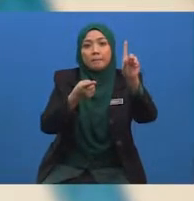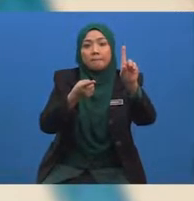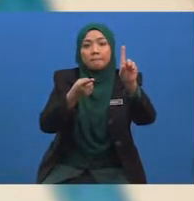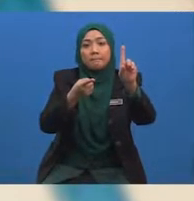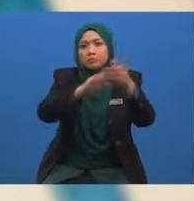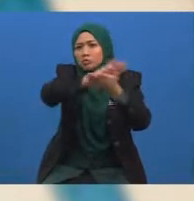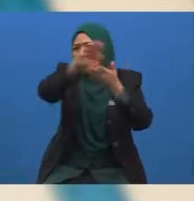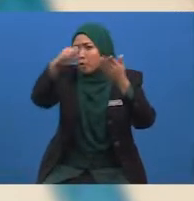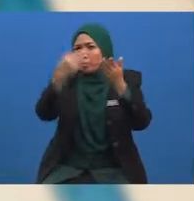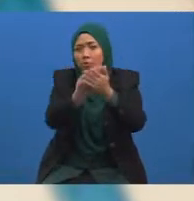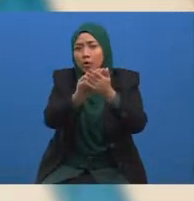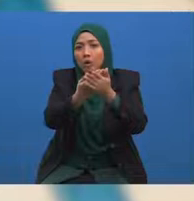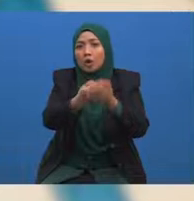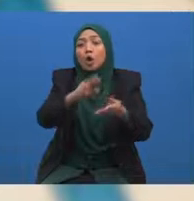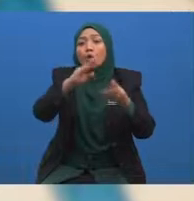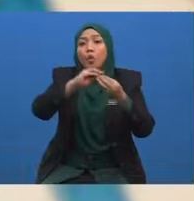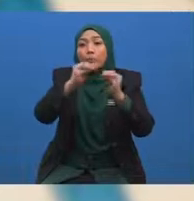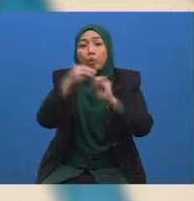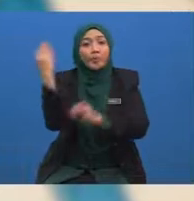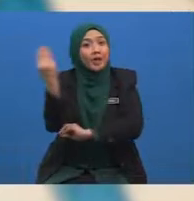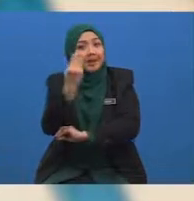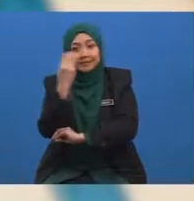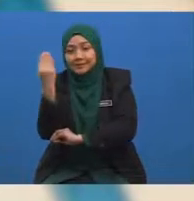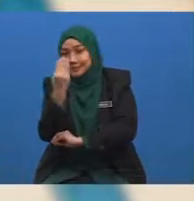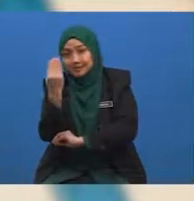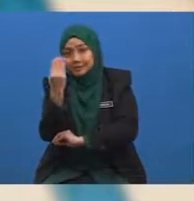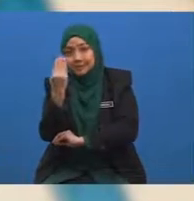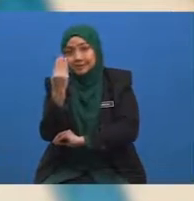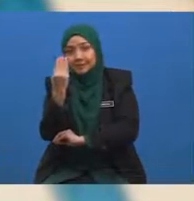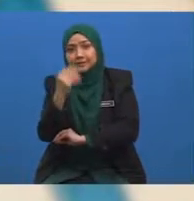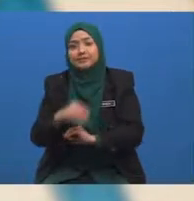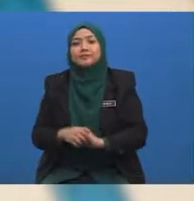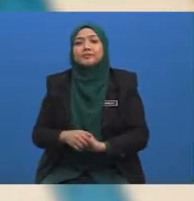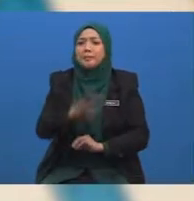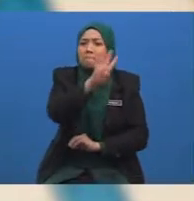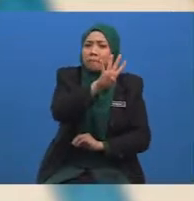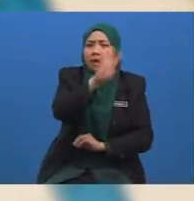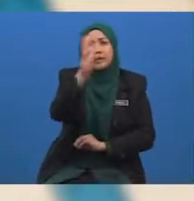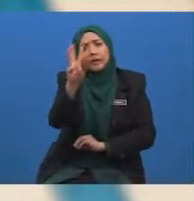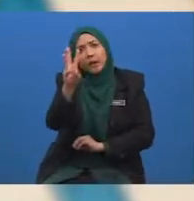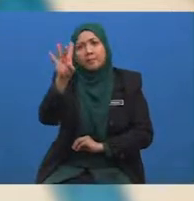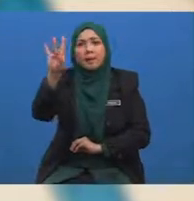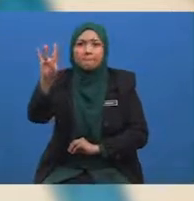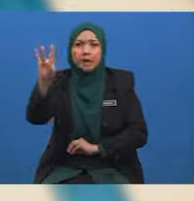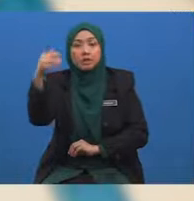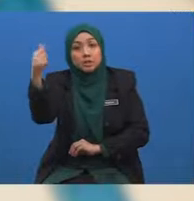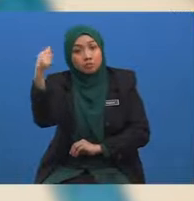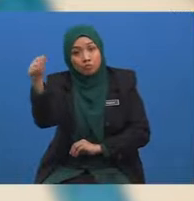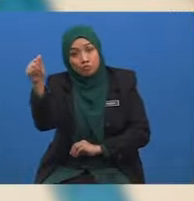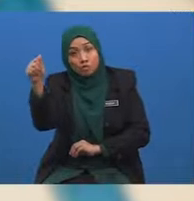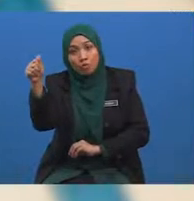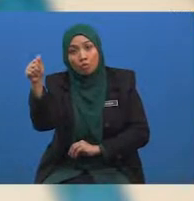nombor genap. 4, 6, 8,